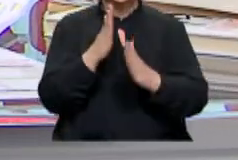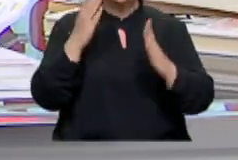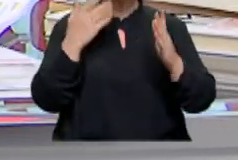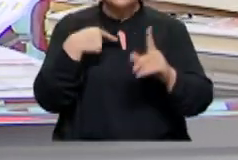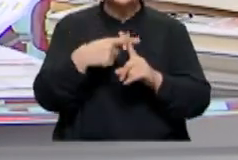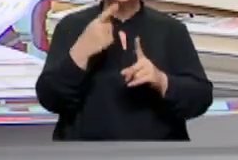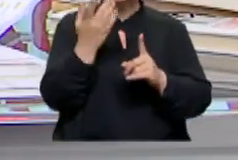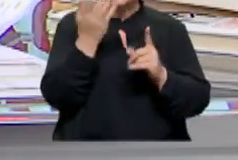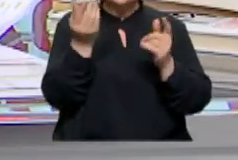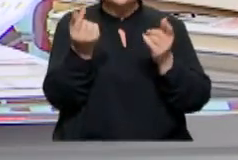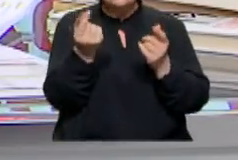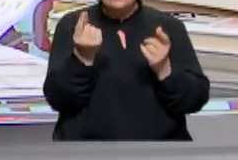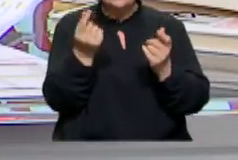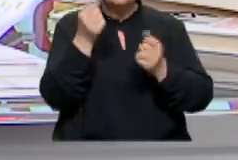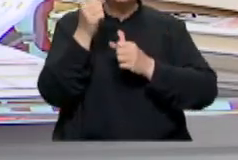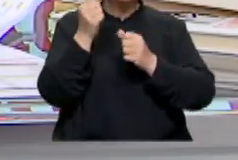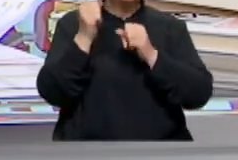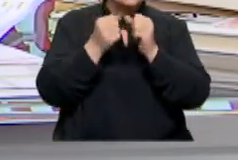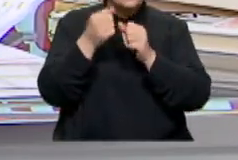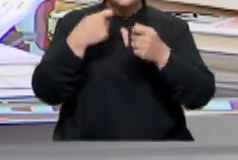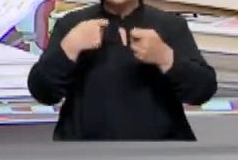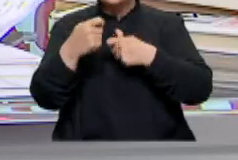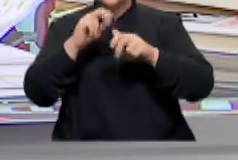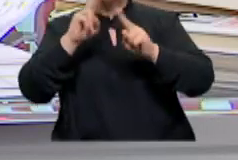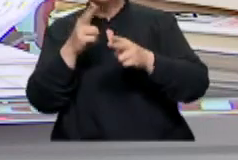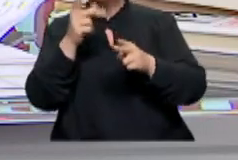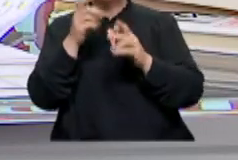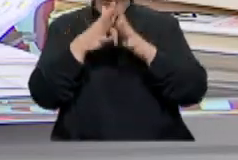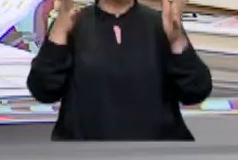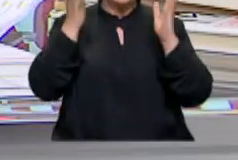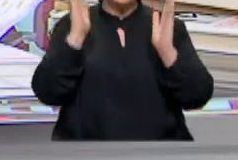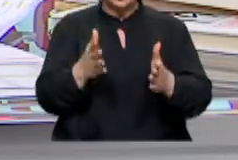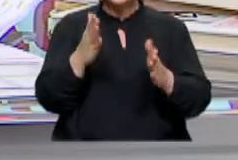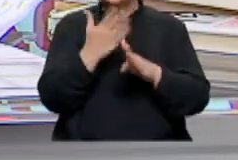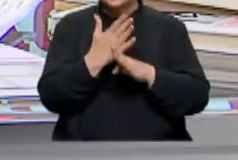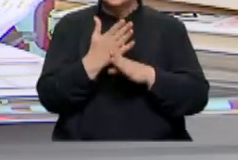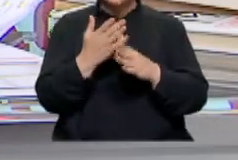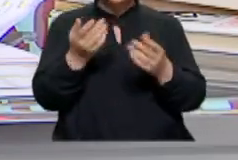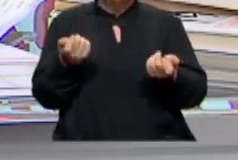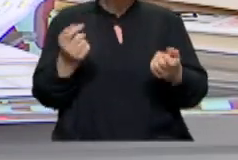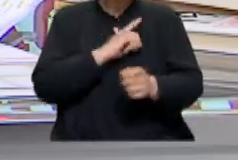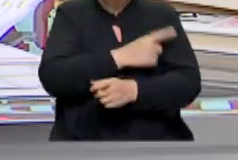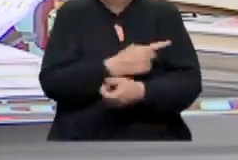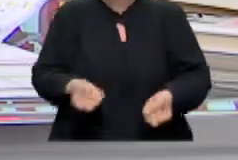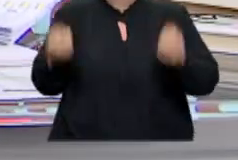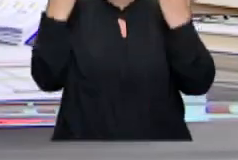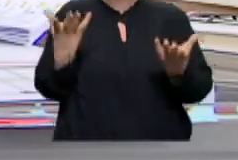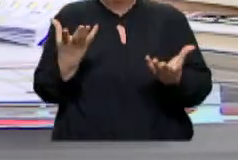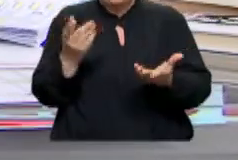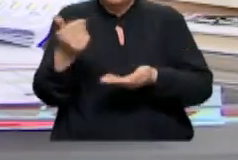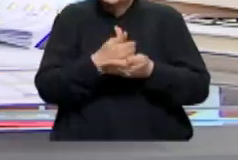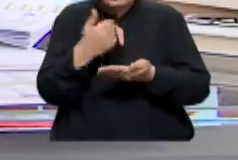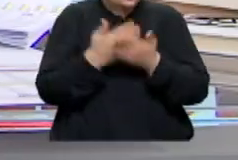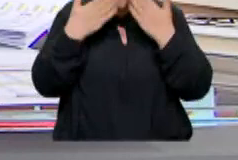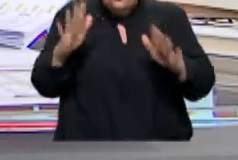Bilhassa daha küçük işletmeler, orta ölçekli işletmeler, belki hatta büyükleri bile. Çünkü ayakta kalamayacaklarını söylüyorlar. Öyle gelirleri